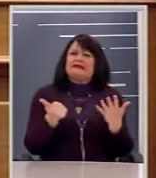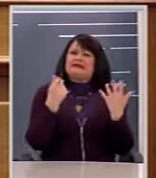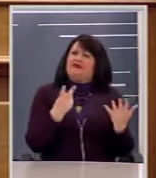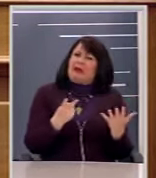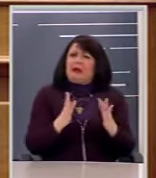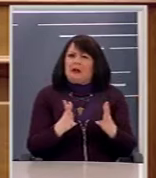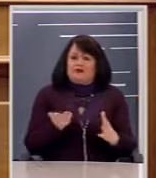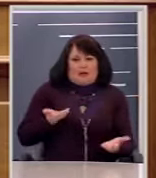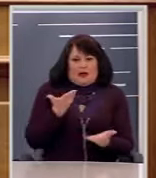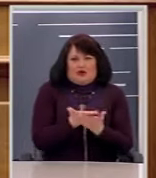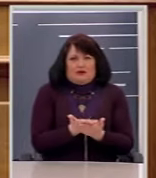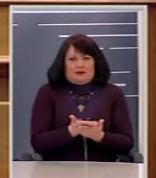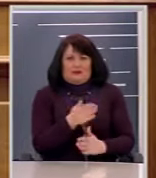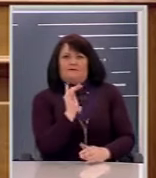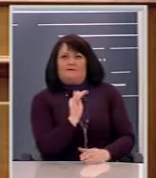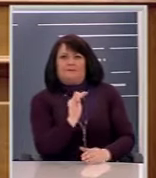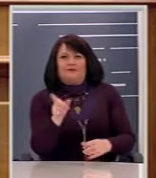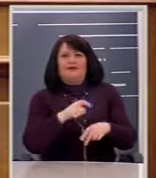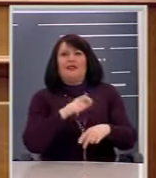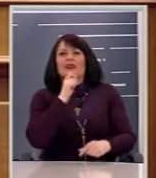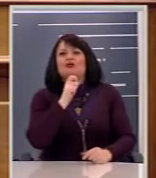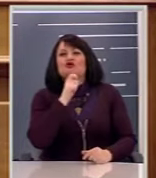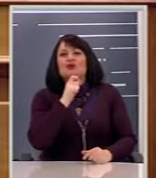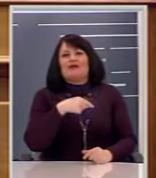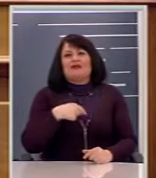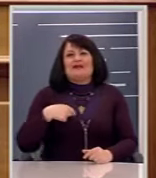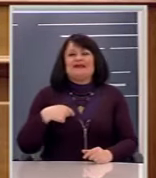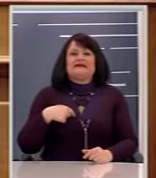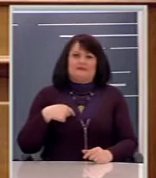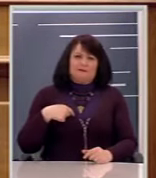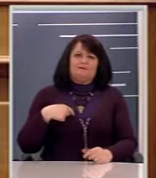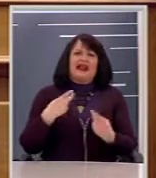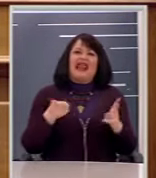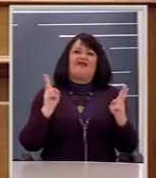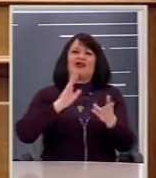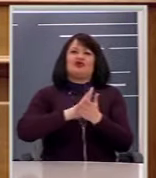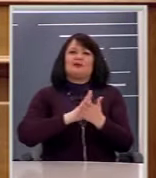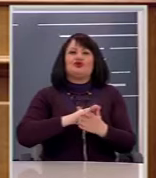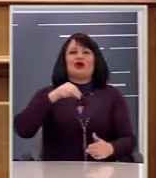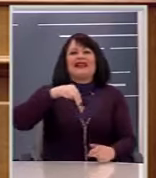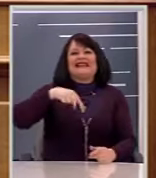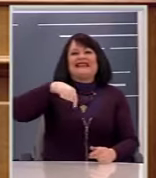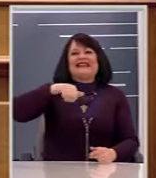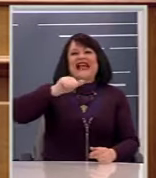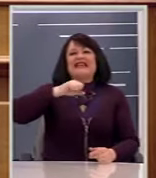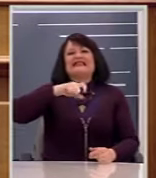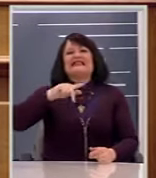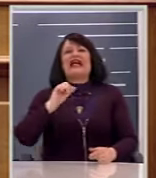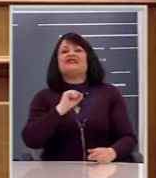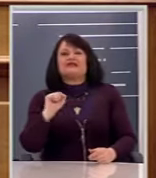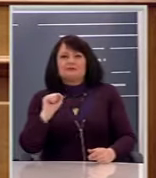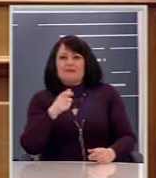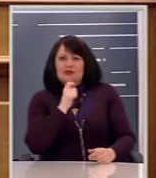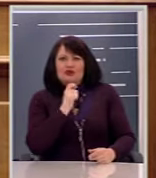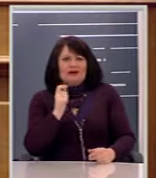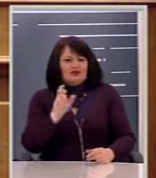που ο σημερινός δημοσιογράφος, τότε διευθυντής του Ελεύθερου Τύπου, ο κύριος Ντάσκας, ξεκίνησε μία μεγάλη